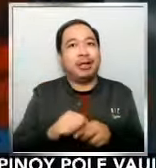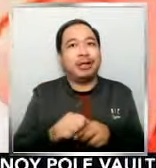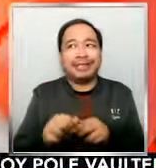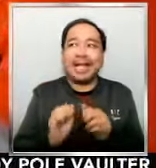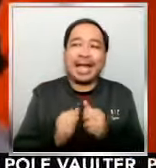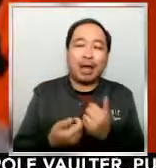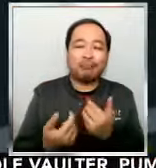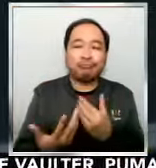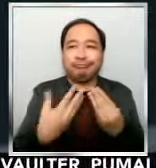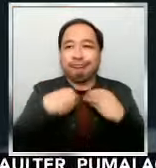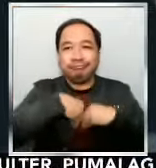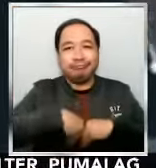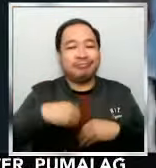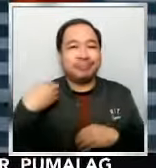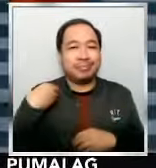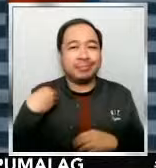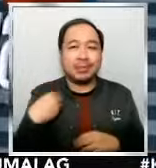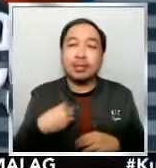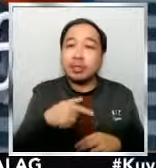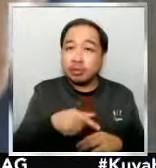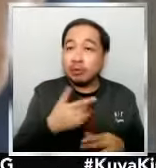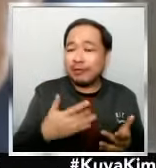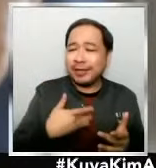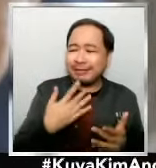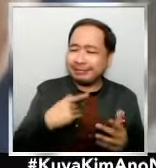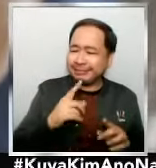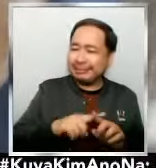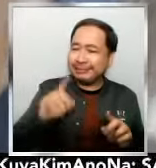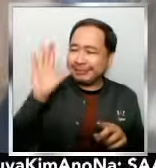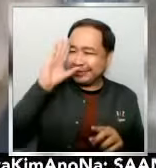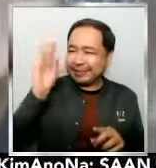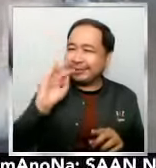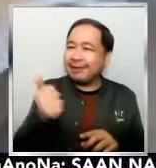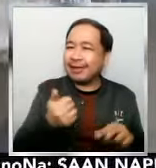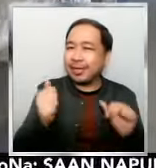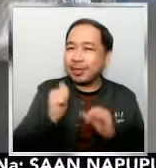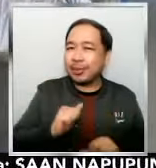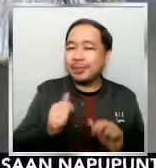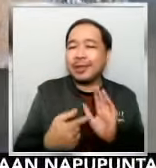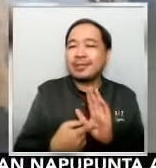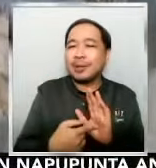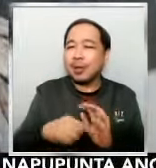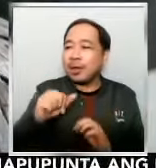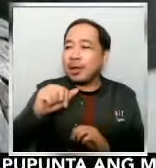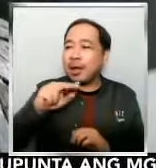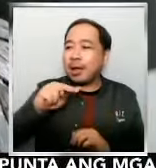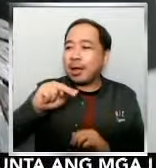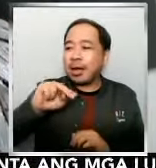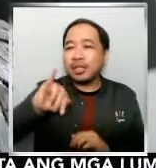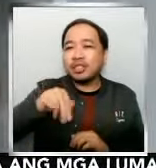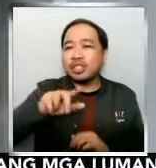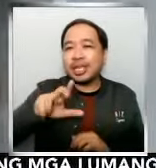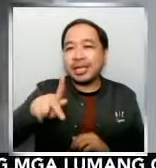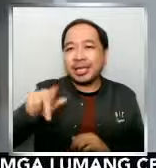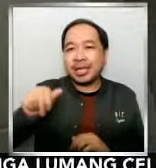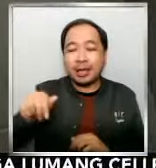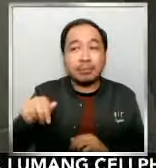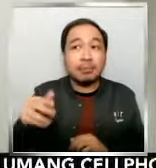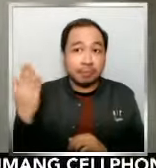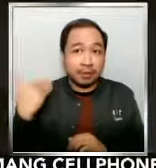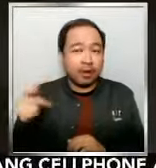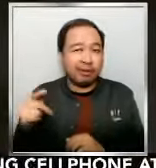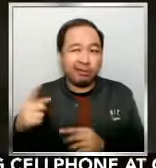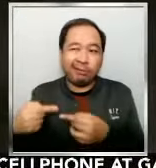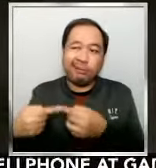Maninibago rin daw tayo sa iba pa niyang kasama sa cast tulad ni Angelica de la Cruz from Contrabida to